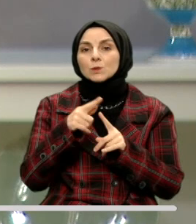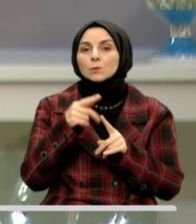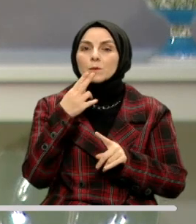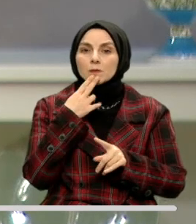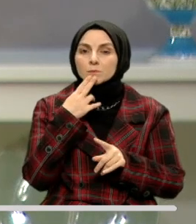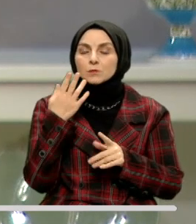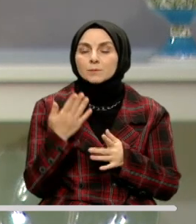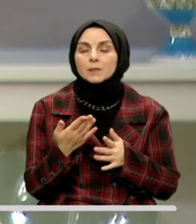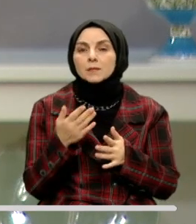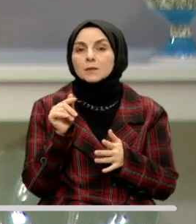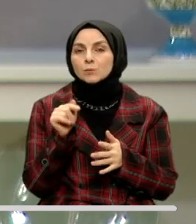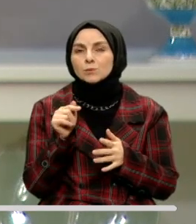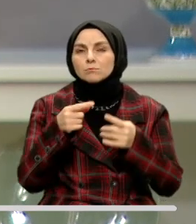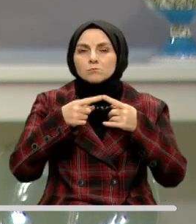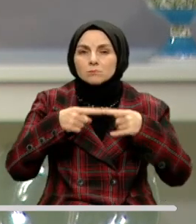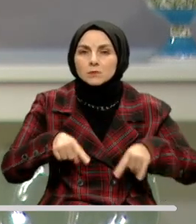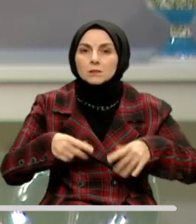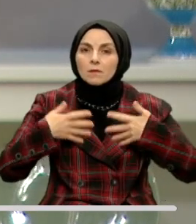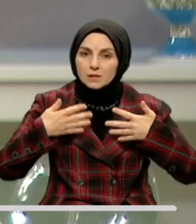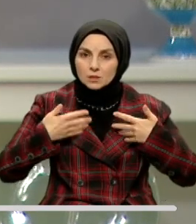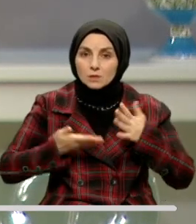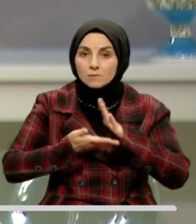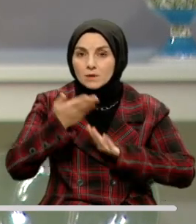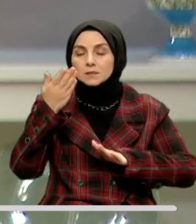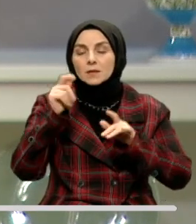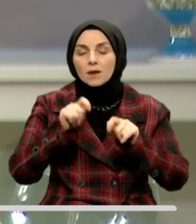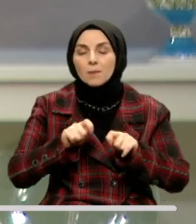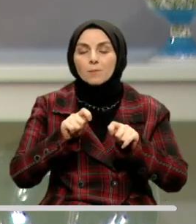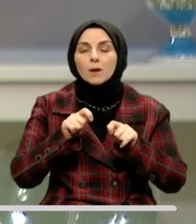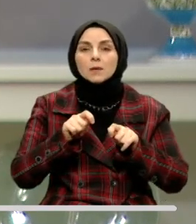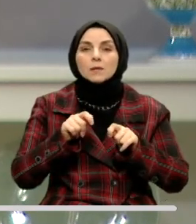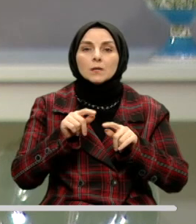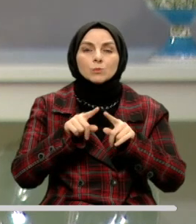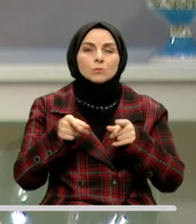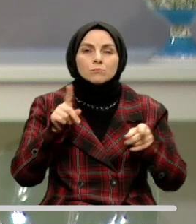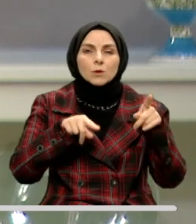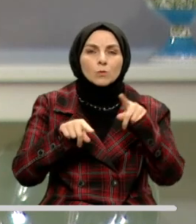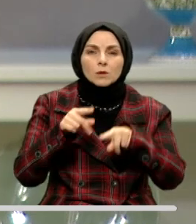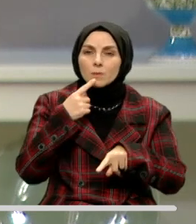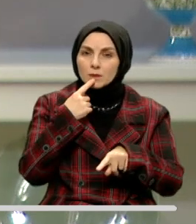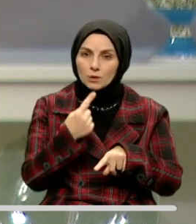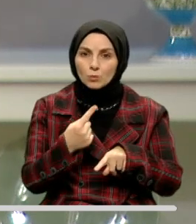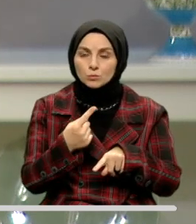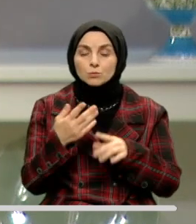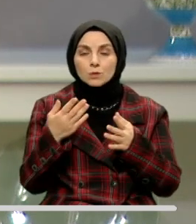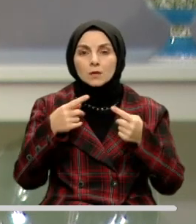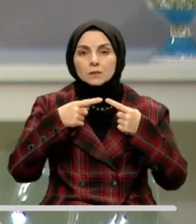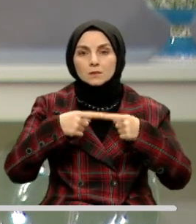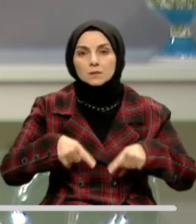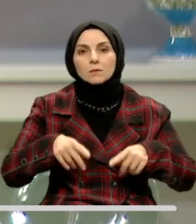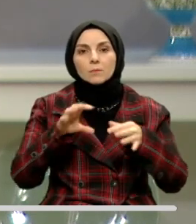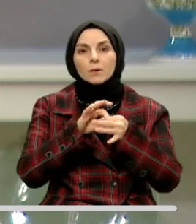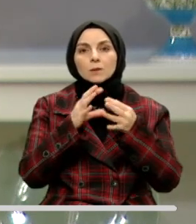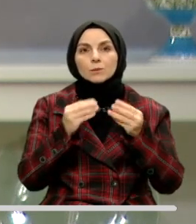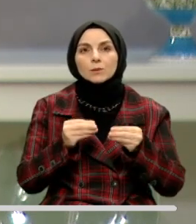sınav motivasyonunu artırıcı yöntemler diyoruz. Ama şimdi sınavla ilgili bir motivasyon süreci aslında gerekiyor. Hepimiz